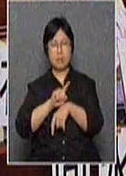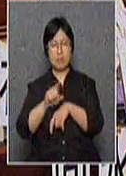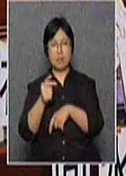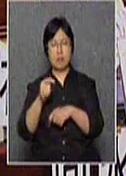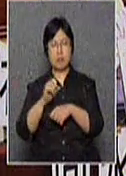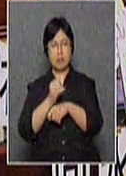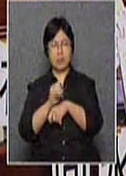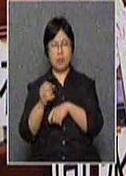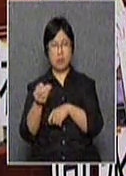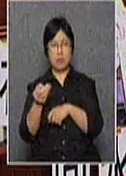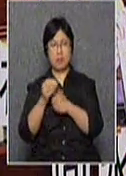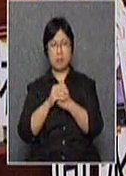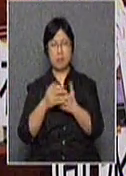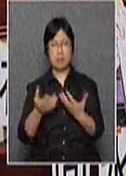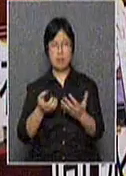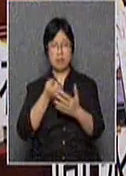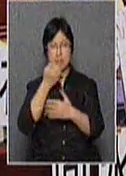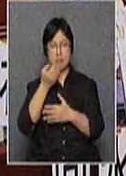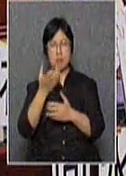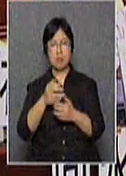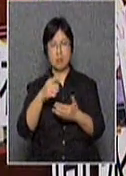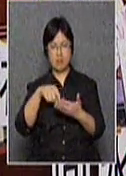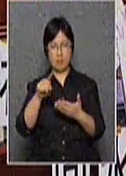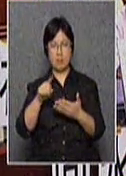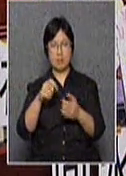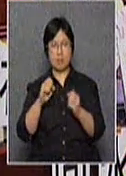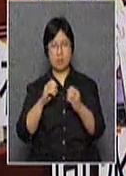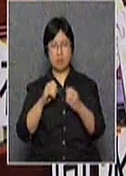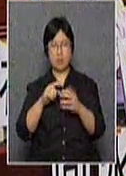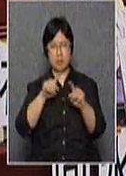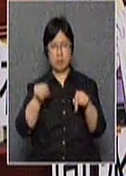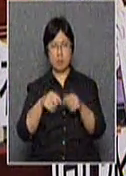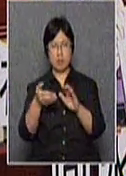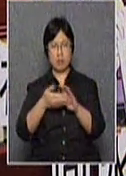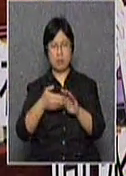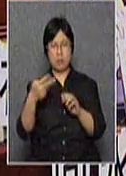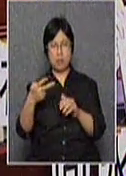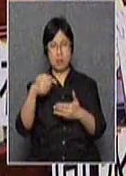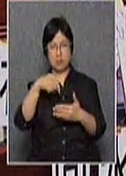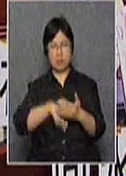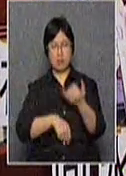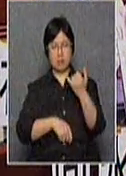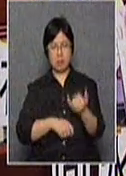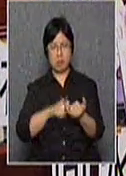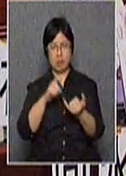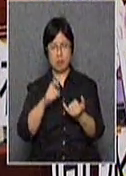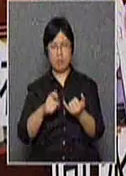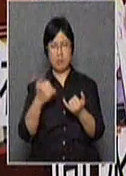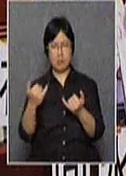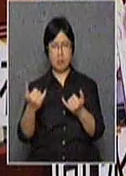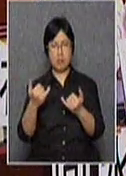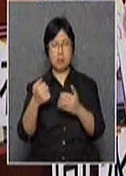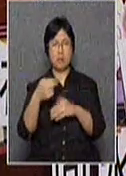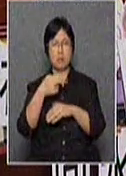在主席，我動議通過會議講稿附錄二的第696項